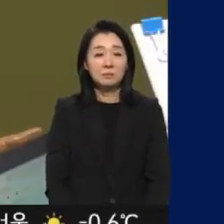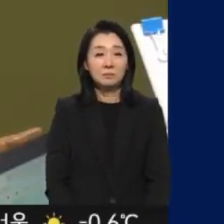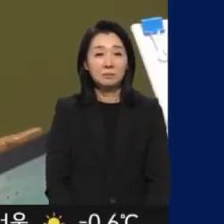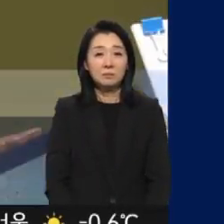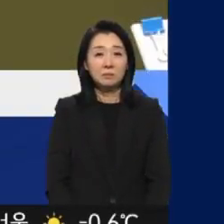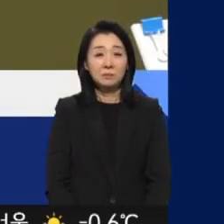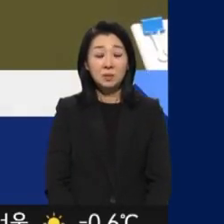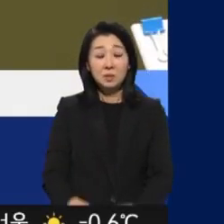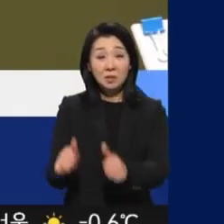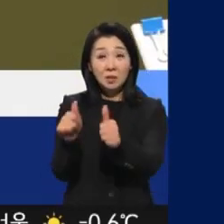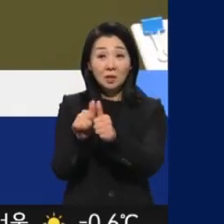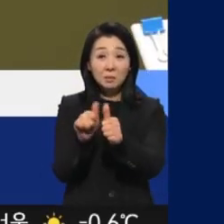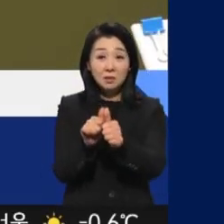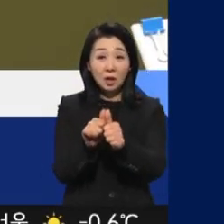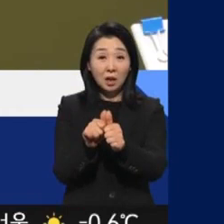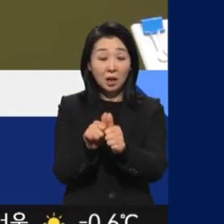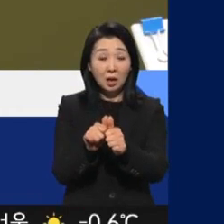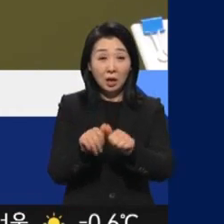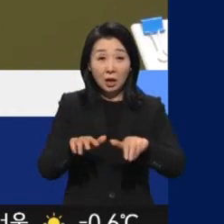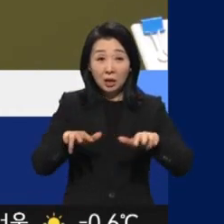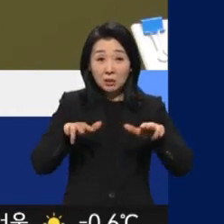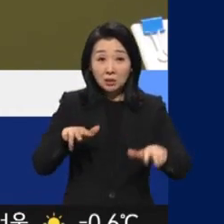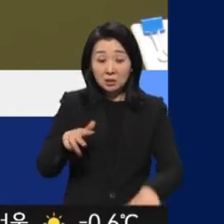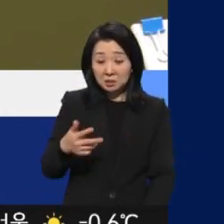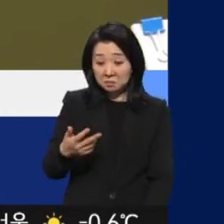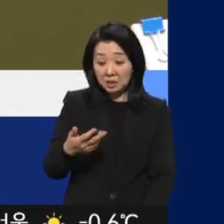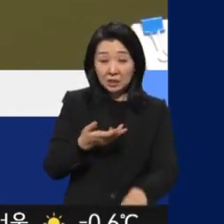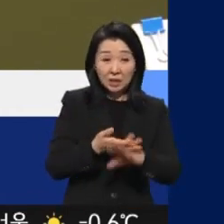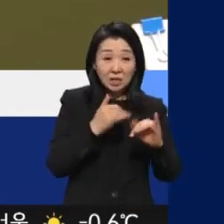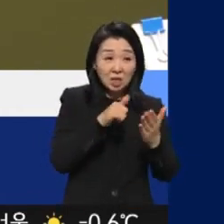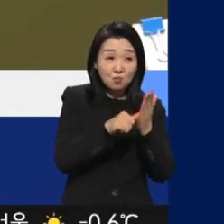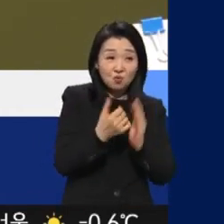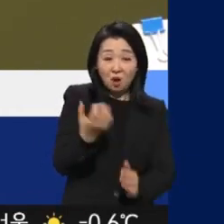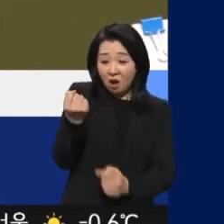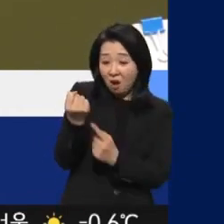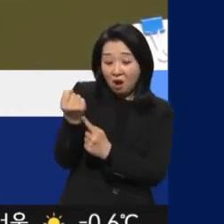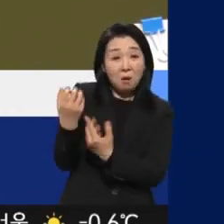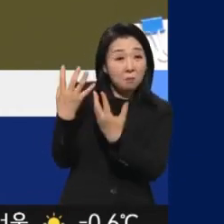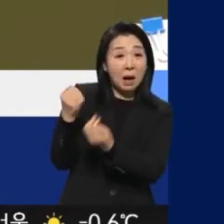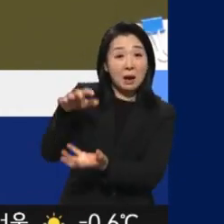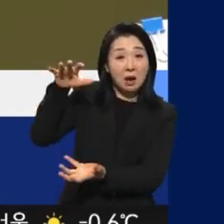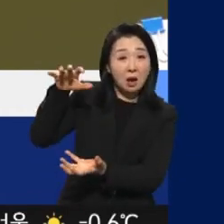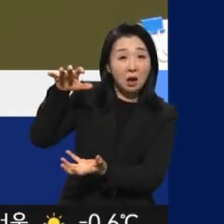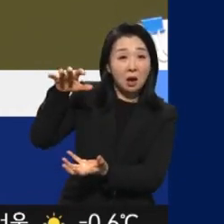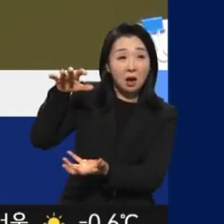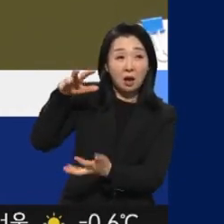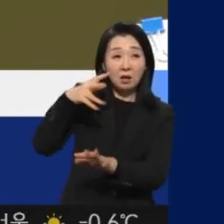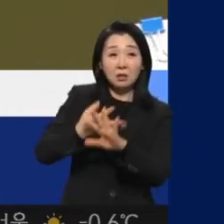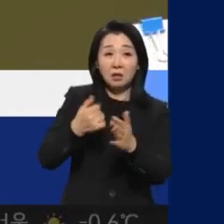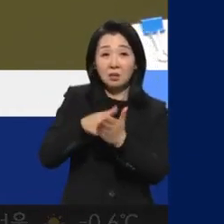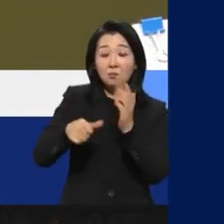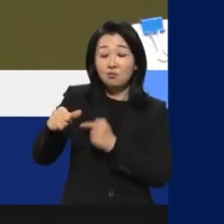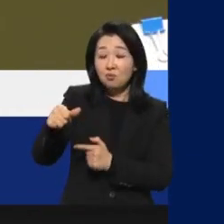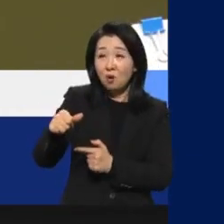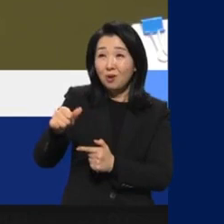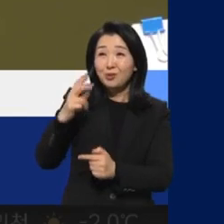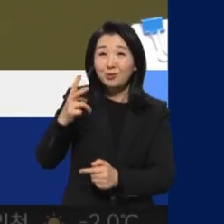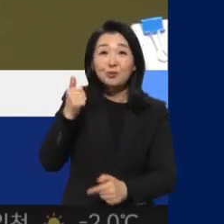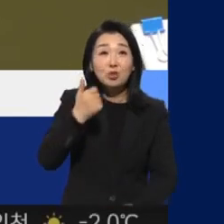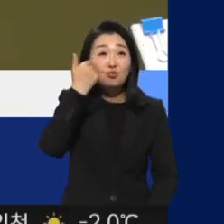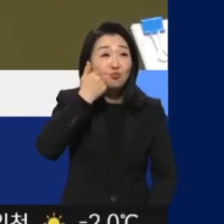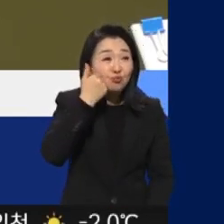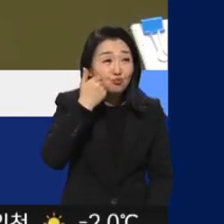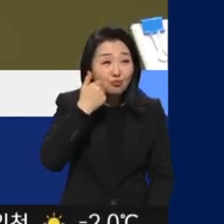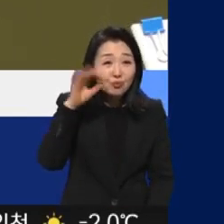이 남자가 현재 가지고 있는 타인의 물품이 많이 있답니다. 그래서 그 타인의 물품들의 주인을 찾아가지고